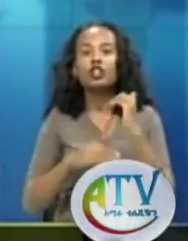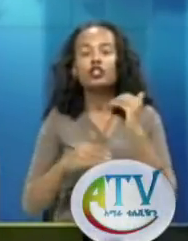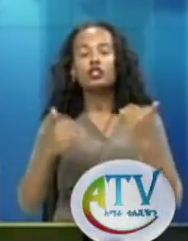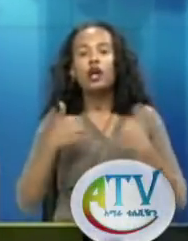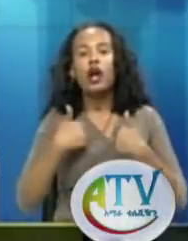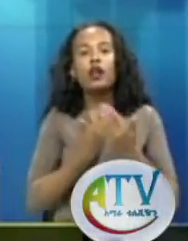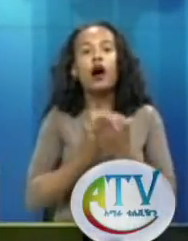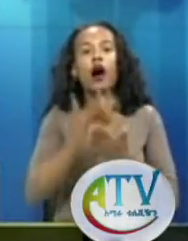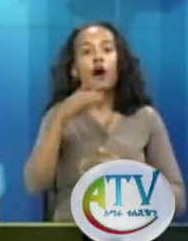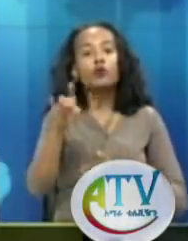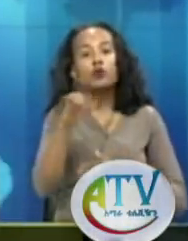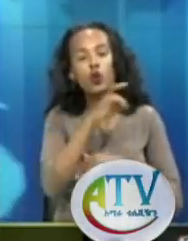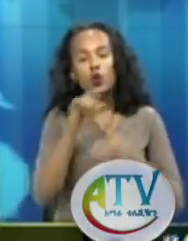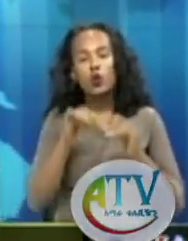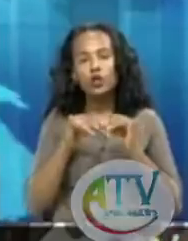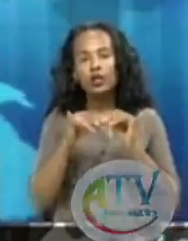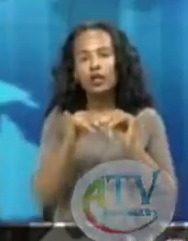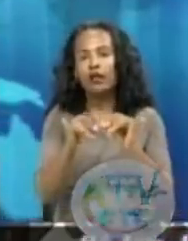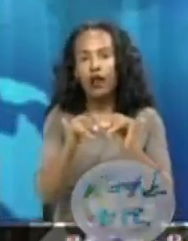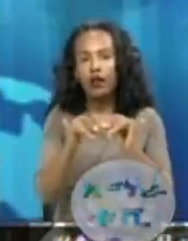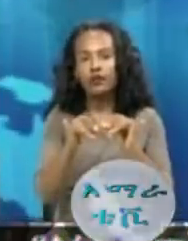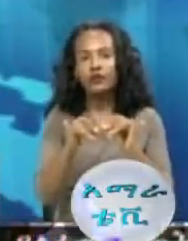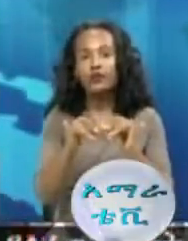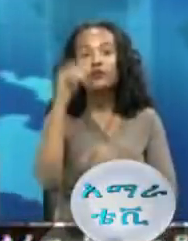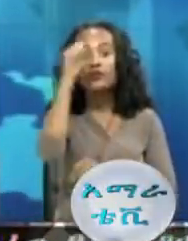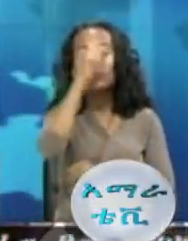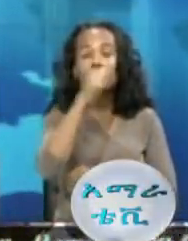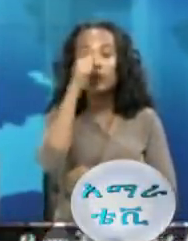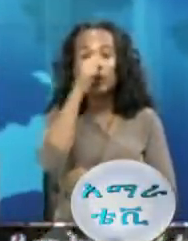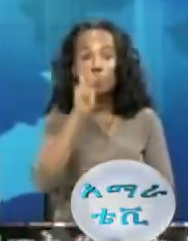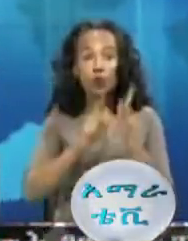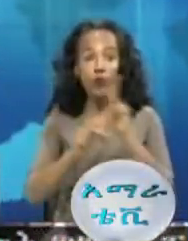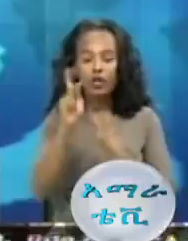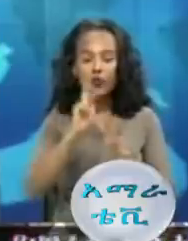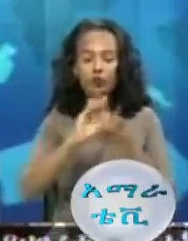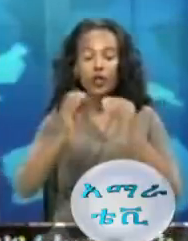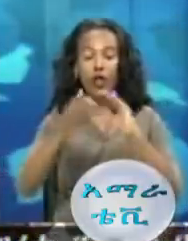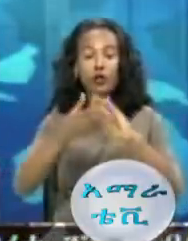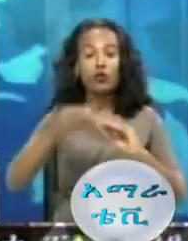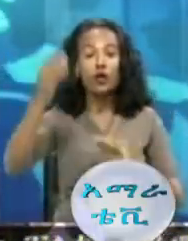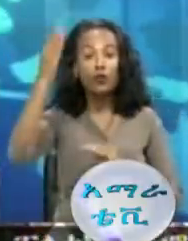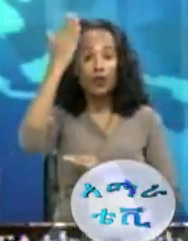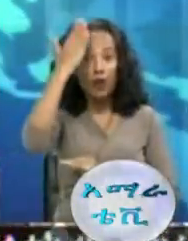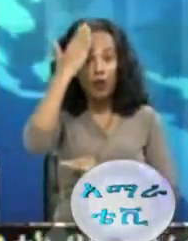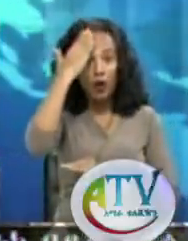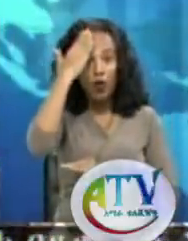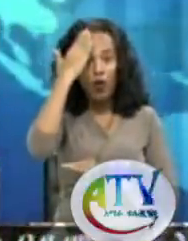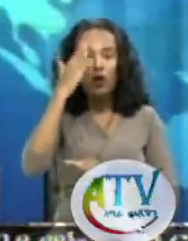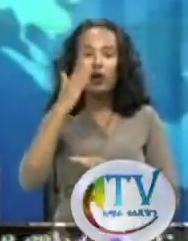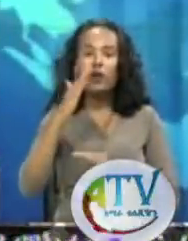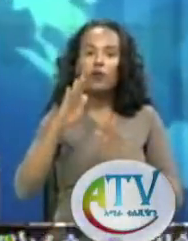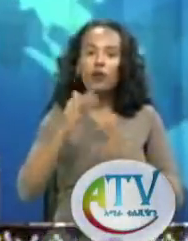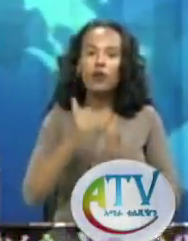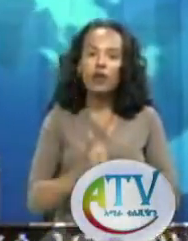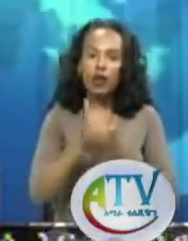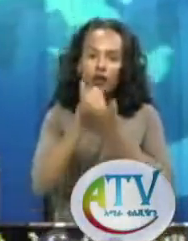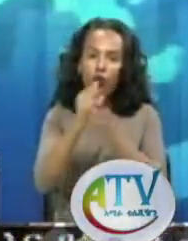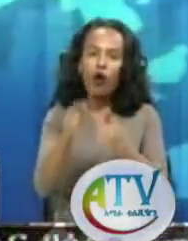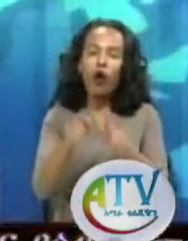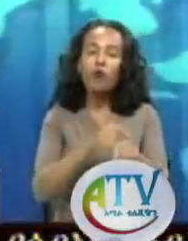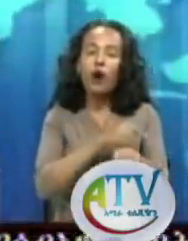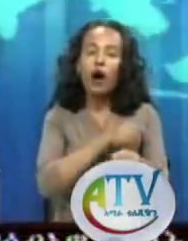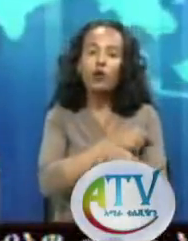ሆኖ ይቀጥላል። የኢትዮጵያ ሕዝብ በታሪኩ የሚታወቀው በእርጋታው አርቆ